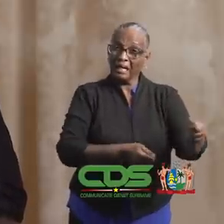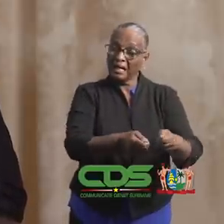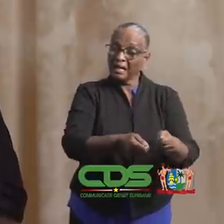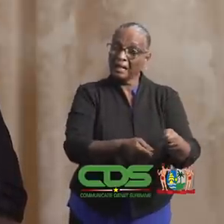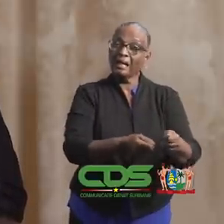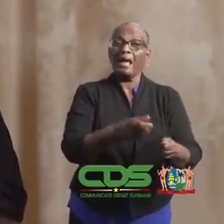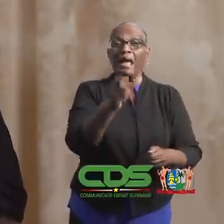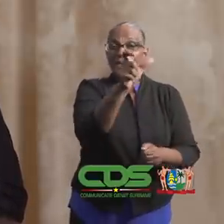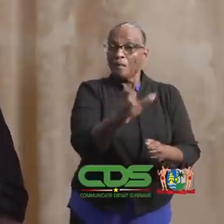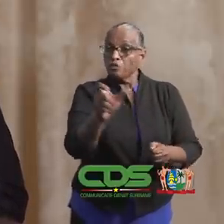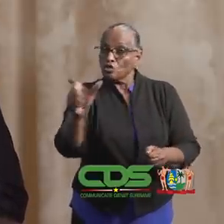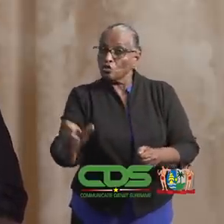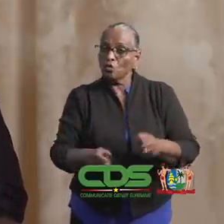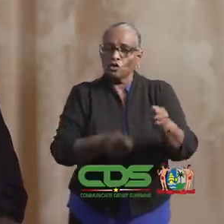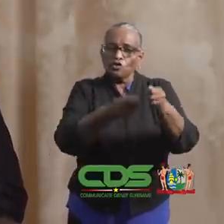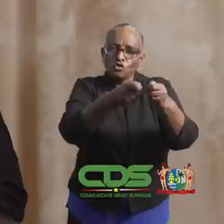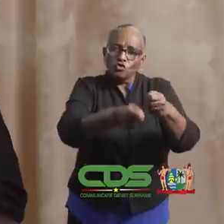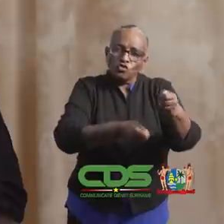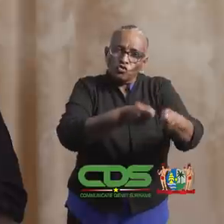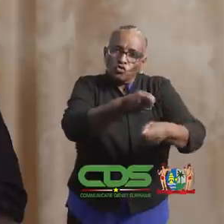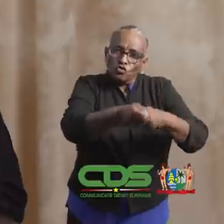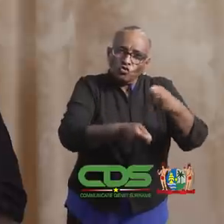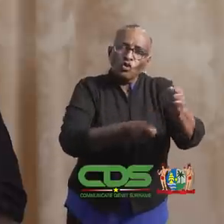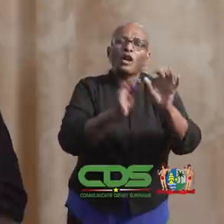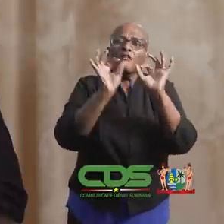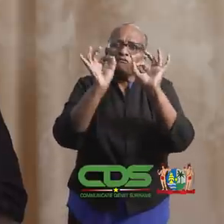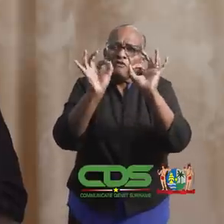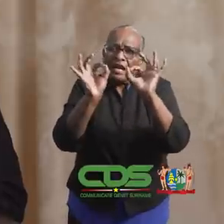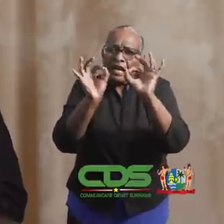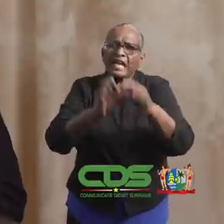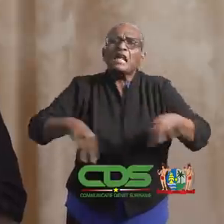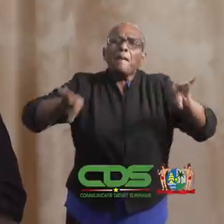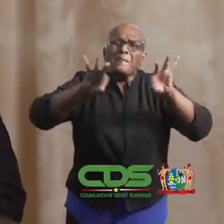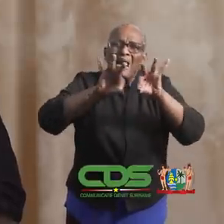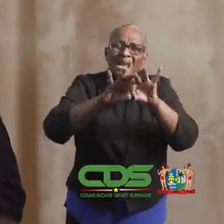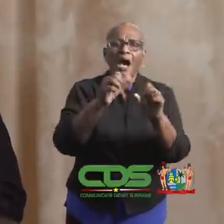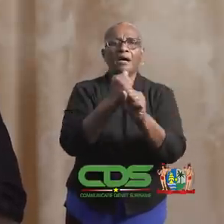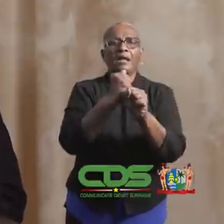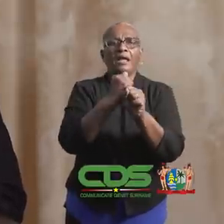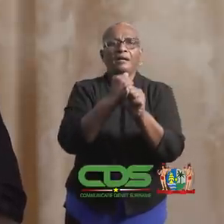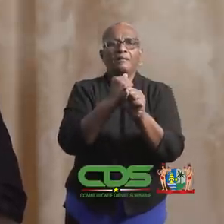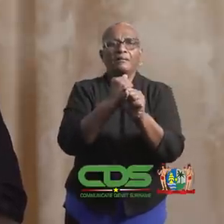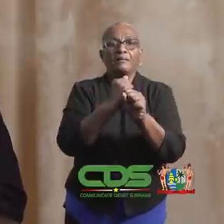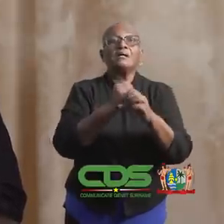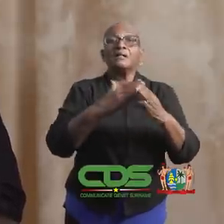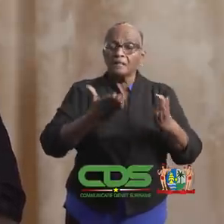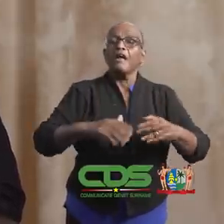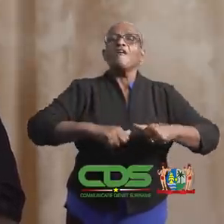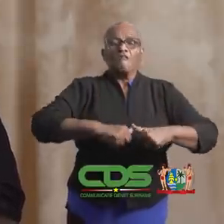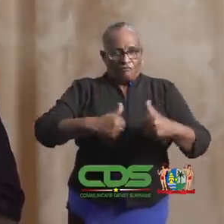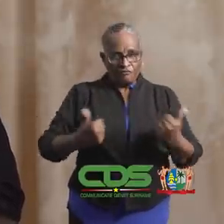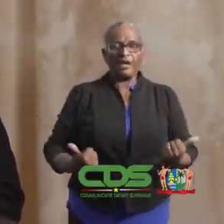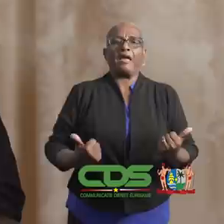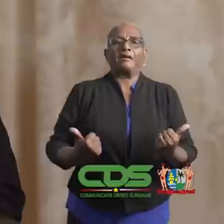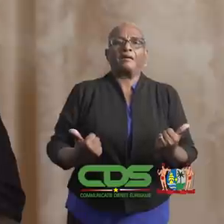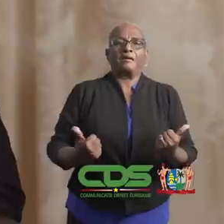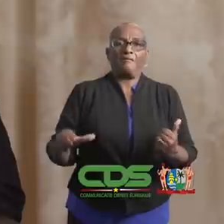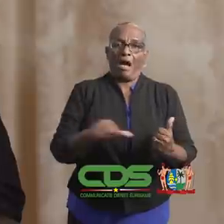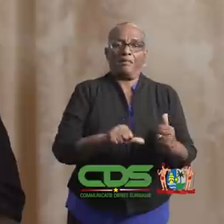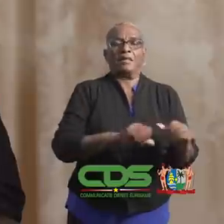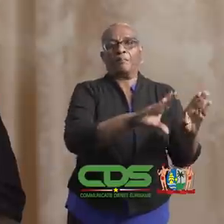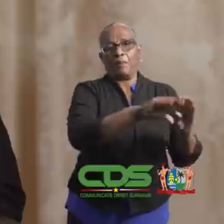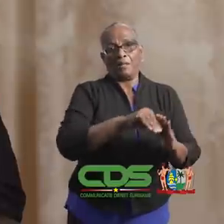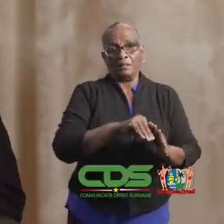en personen uit de zorg, veiligheid en essentiële diensten zijn gevrijwaard van bovengenoemde maatregelen. Met